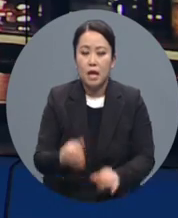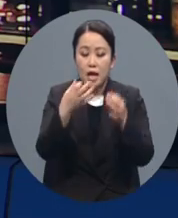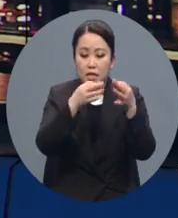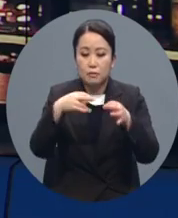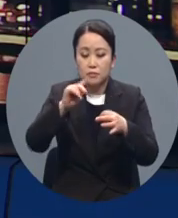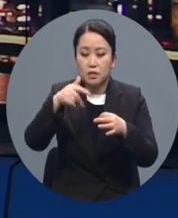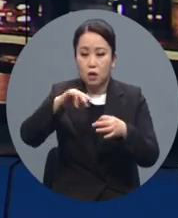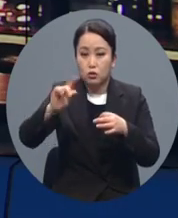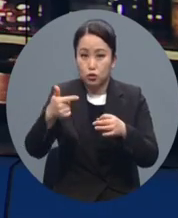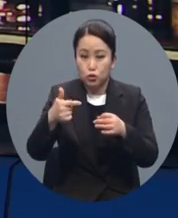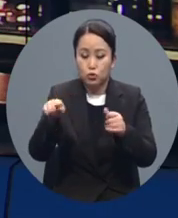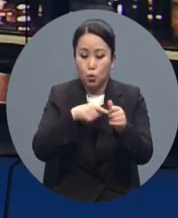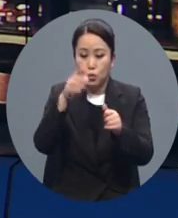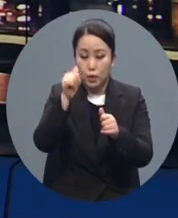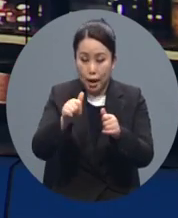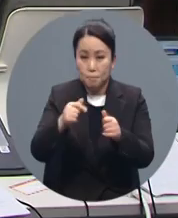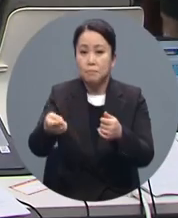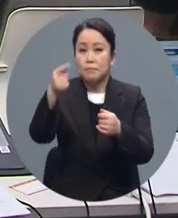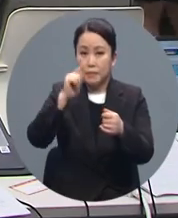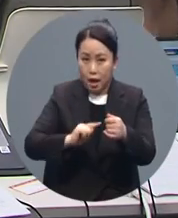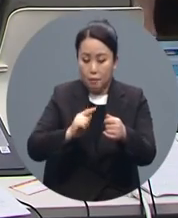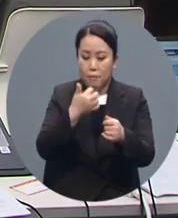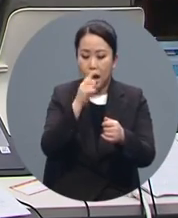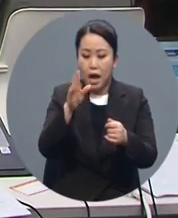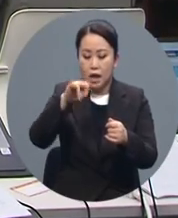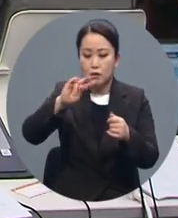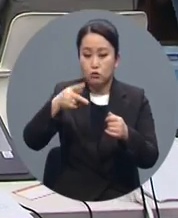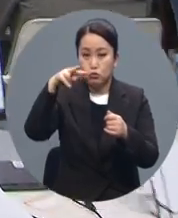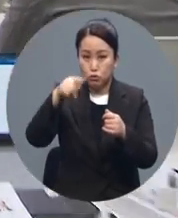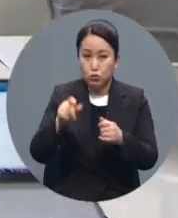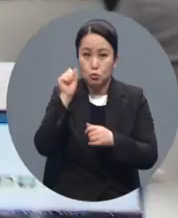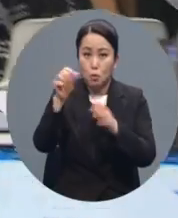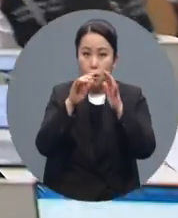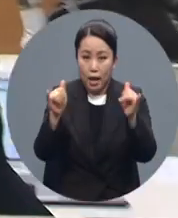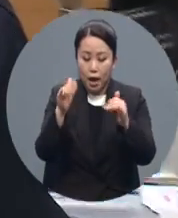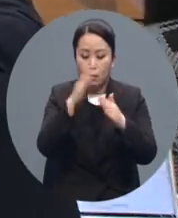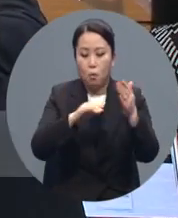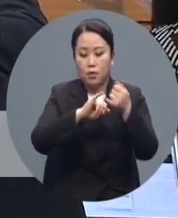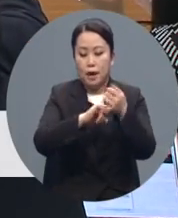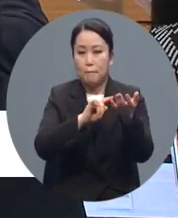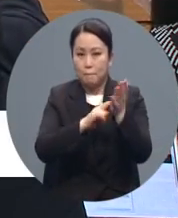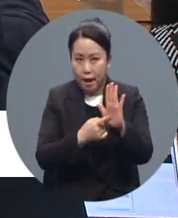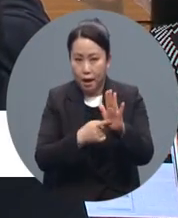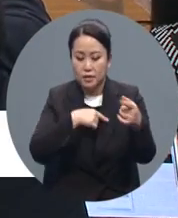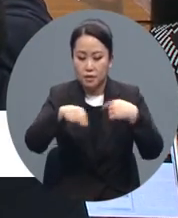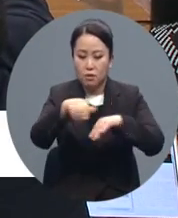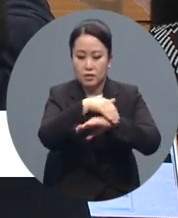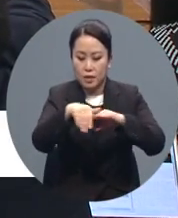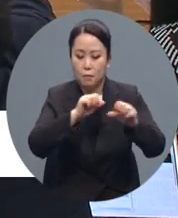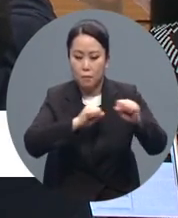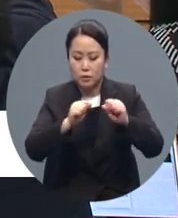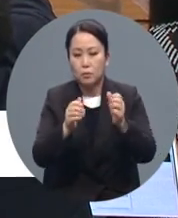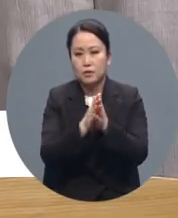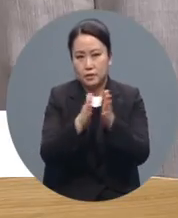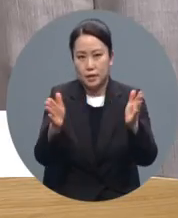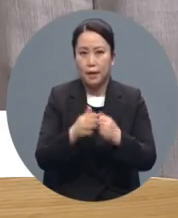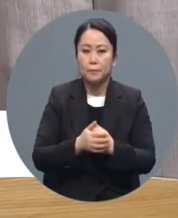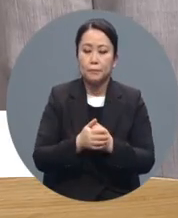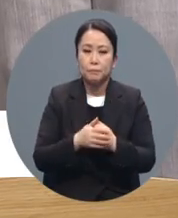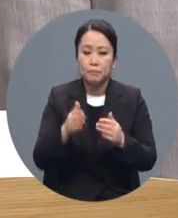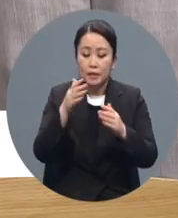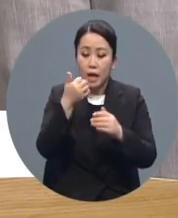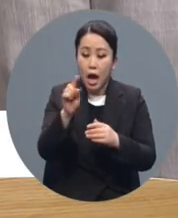김석준 부산시교육감 후보에 이어 하윤수 후보가 오늘 공약을 발표하고 정책 대결에 들어갔습니다.